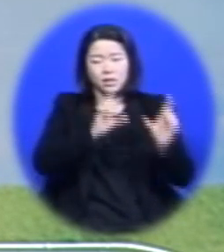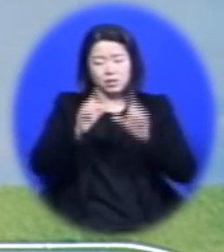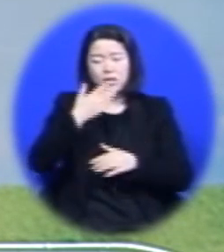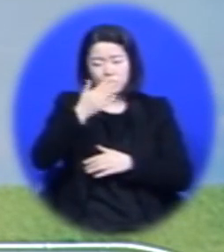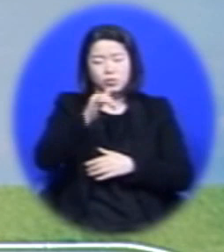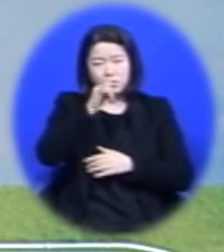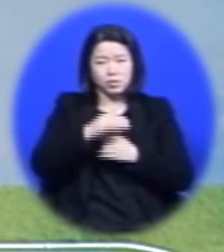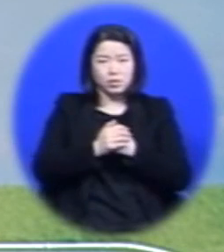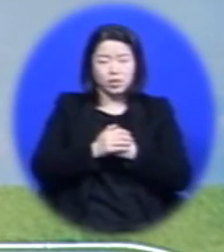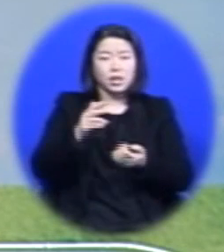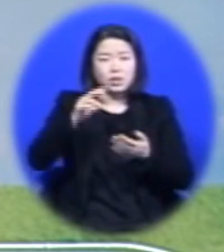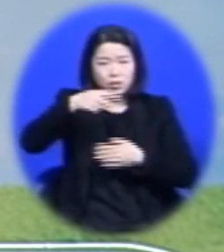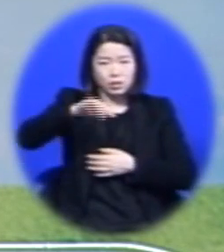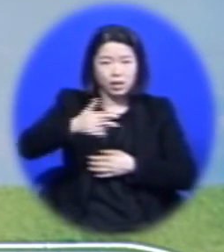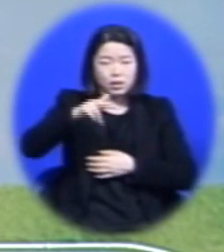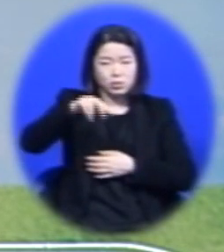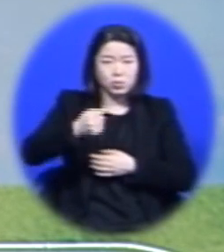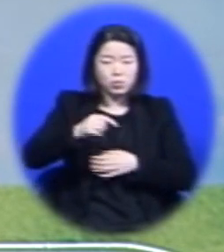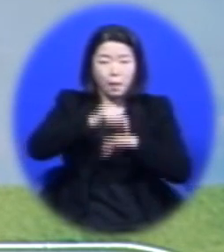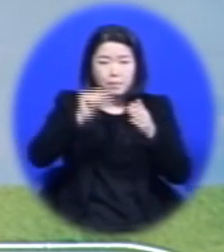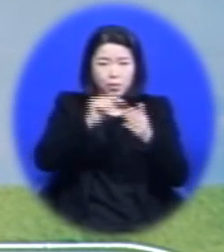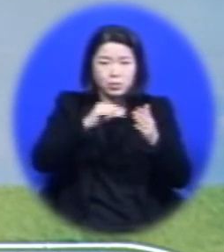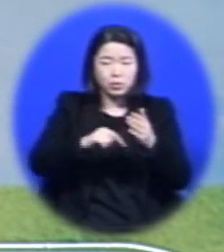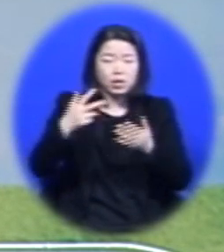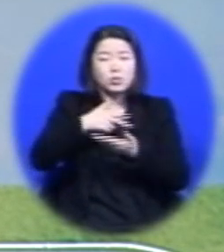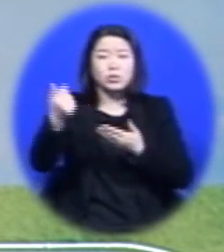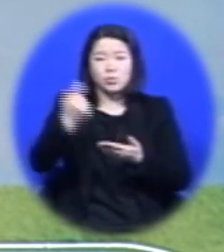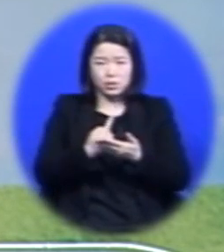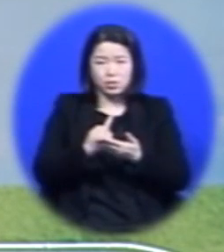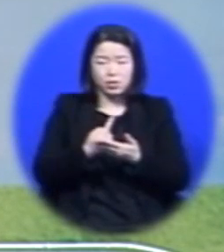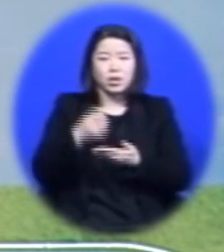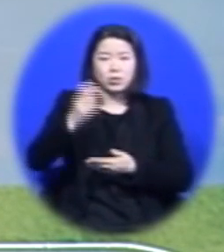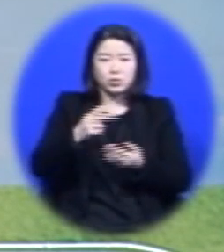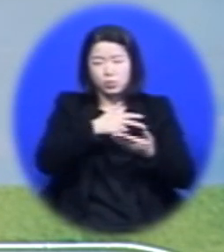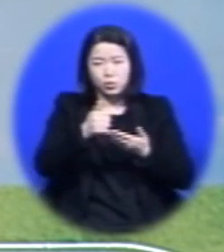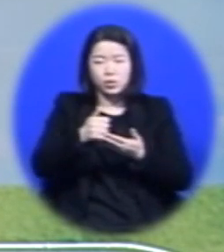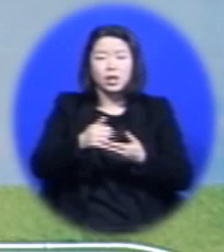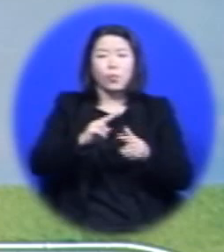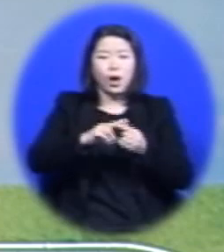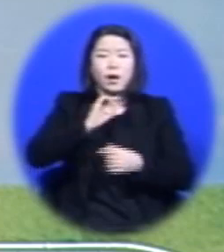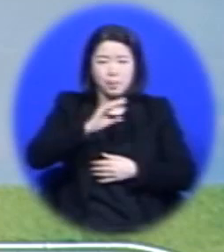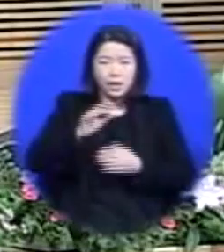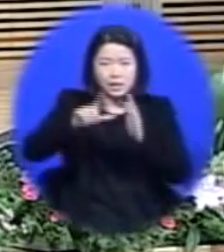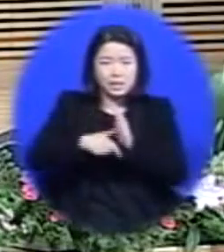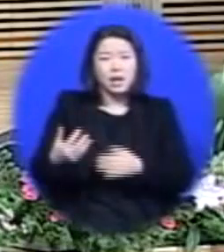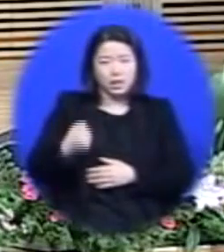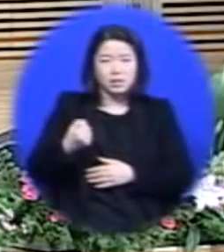미즈네 겐조의 10명의 주님이 오셨어요 그리고는 그는 계속 주님과 많이 시간을 갖는 겁니다